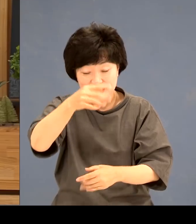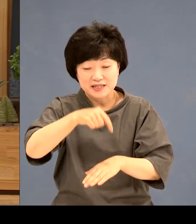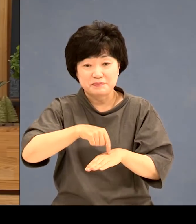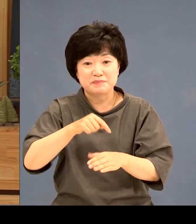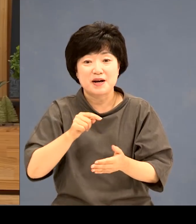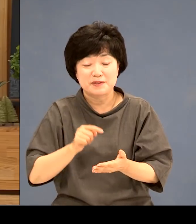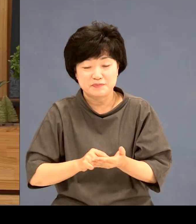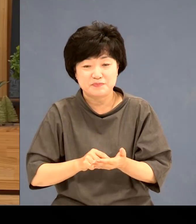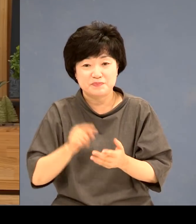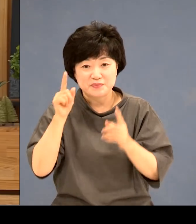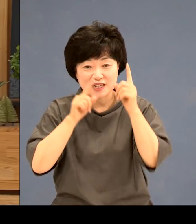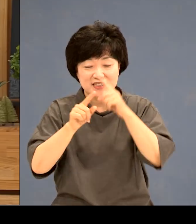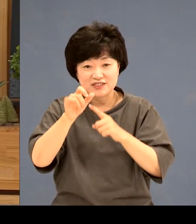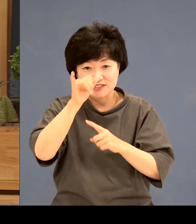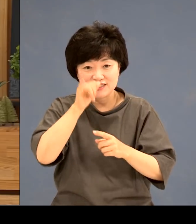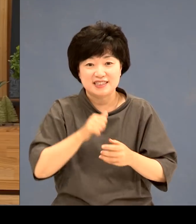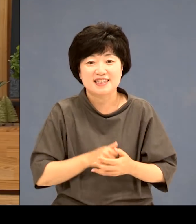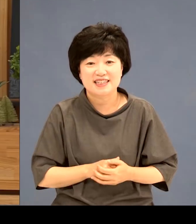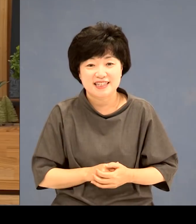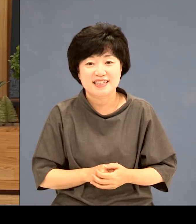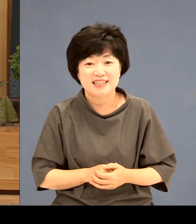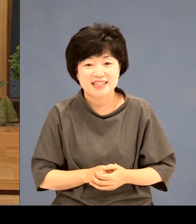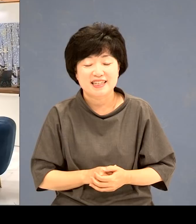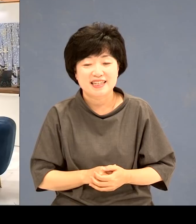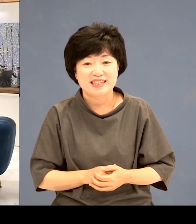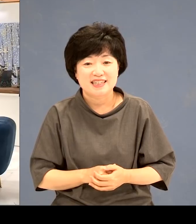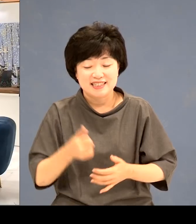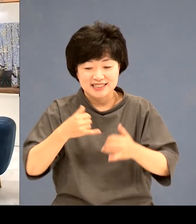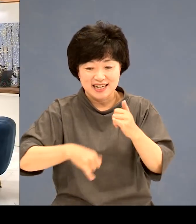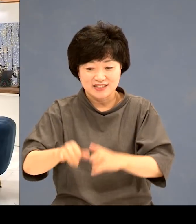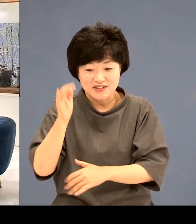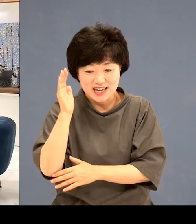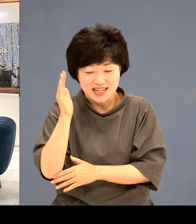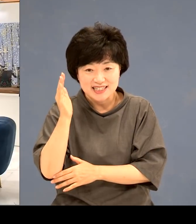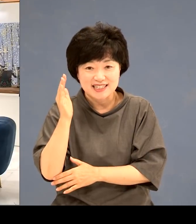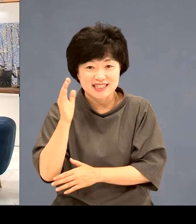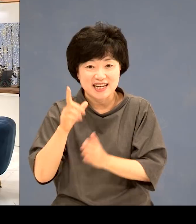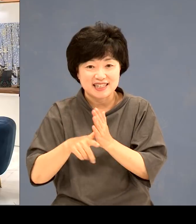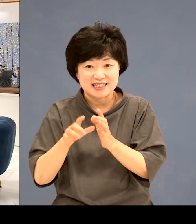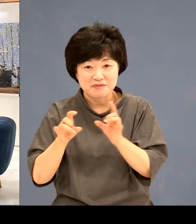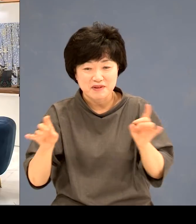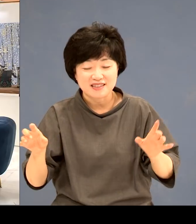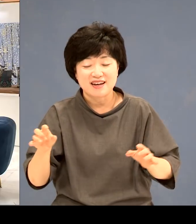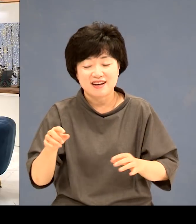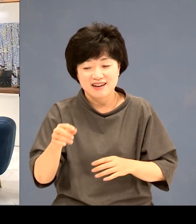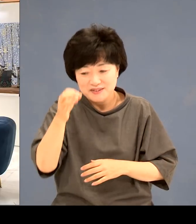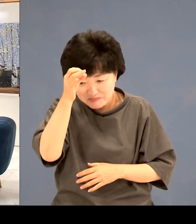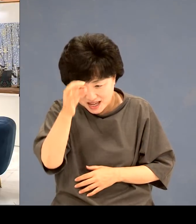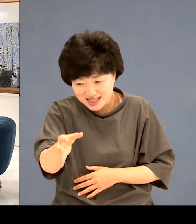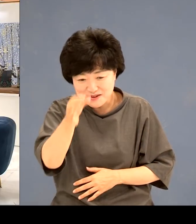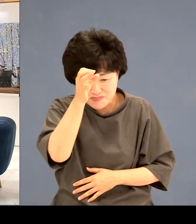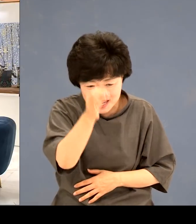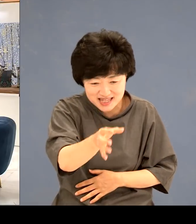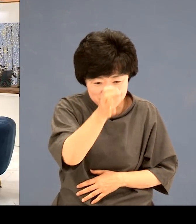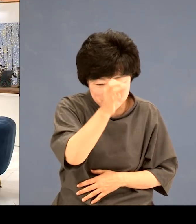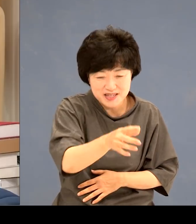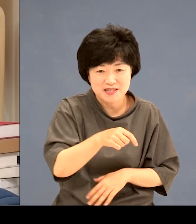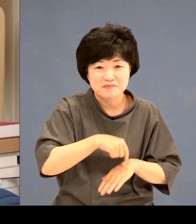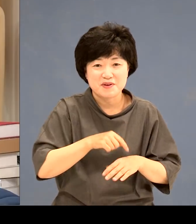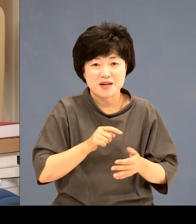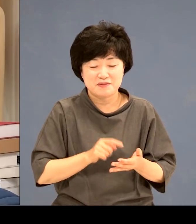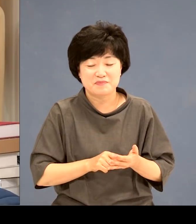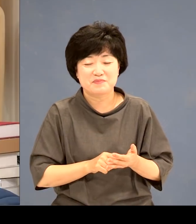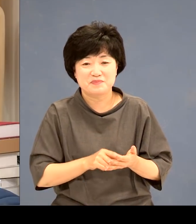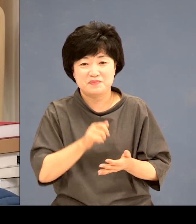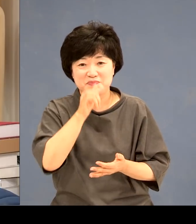대한 미안함과 상처가 많으셔서 자녀 얘기하실 때마다 눈물. 얘기하실 때마다 그 미안함이 얼마나 크셨을까